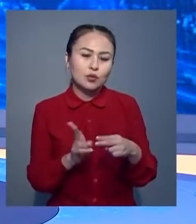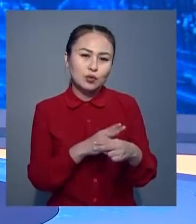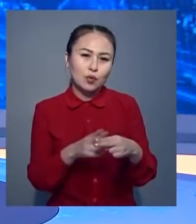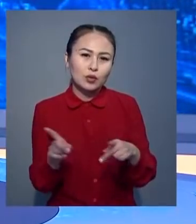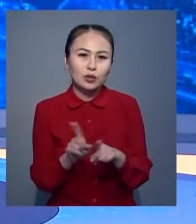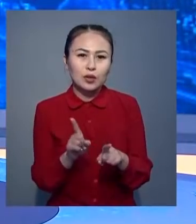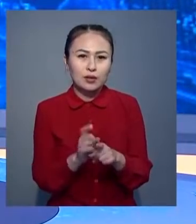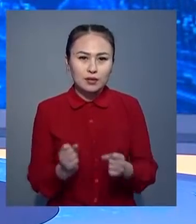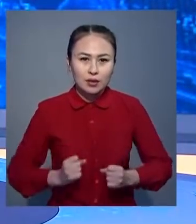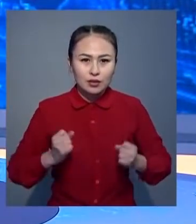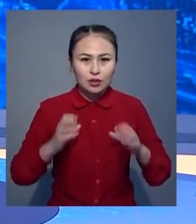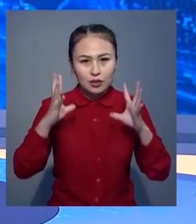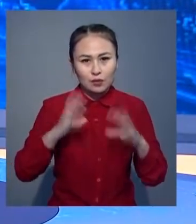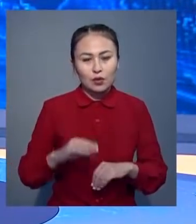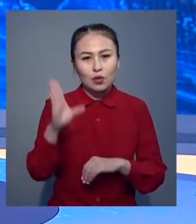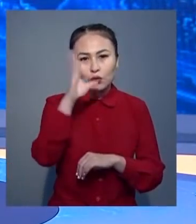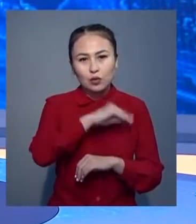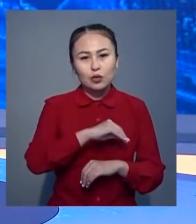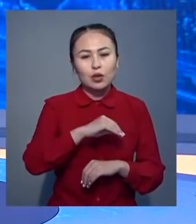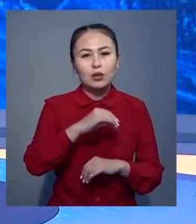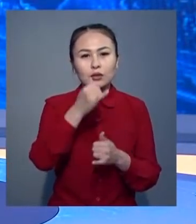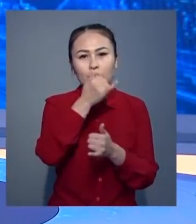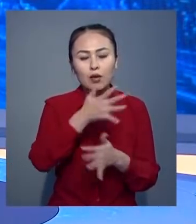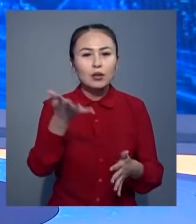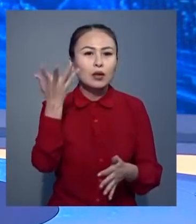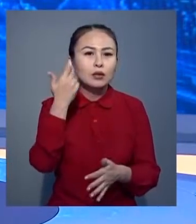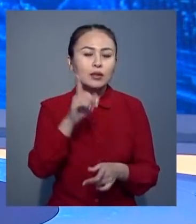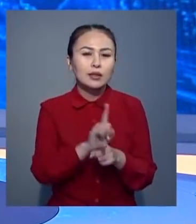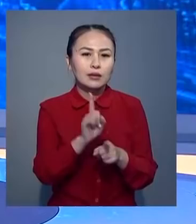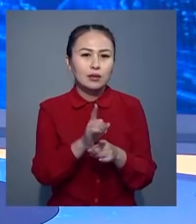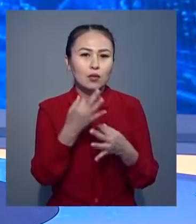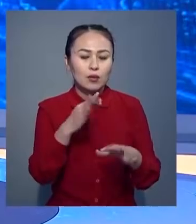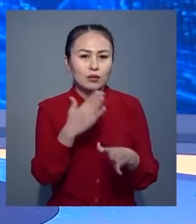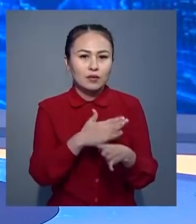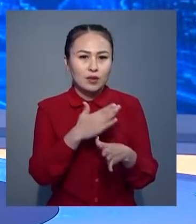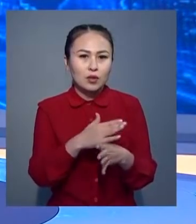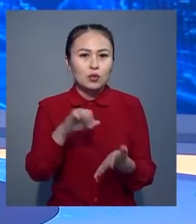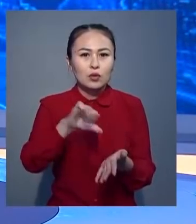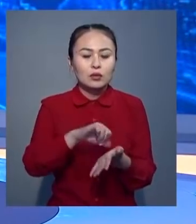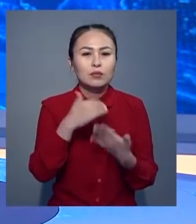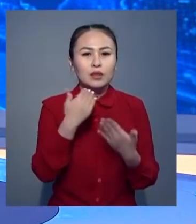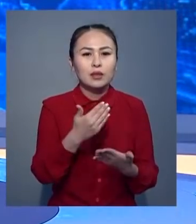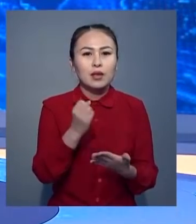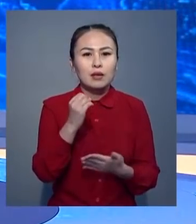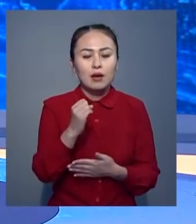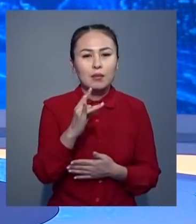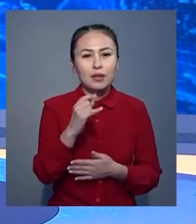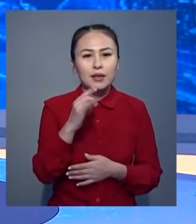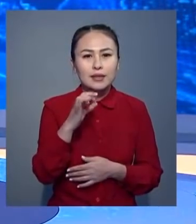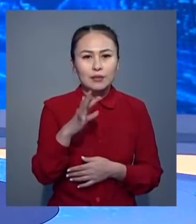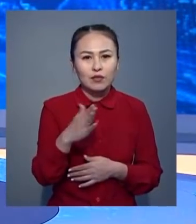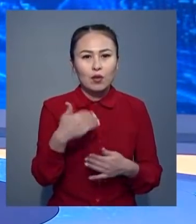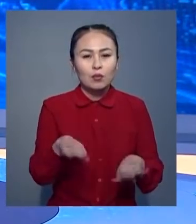түсу үшін қолдан келгеннің барлығын жасап бағуда. Үлгер алмаған жағдайда оларға еріктілер көмекке келеді. Солардың бірі ерікті